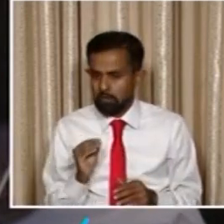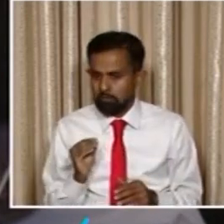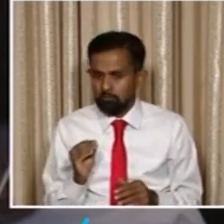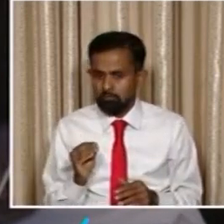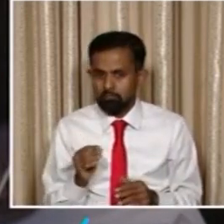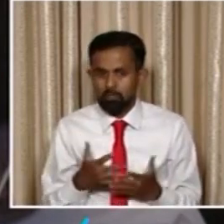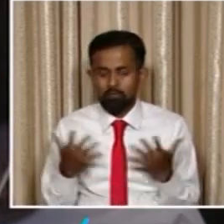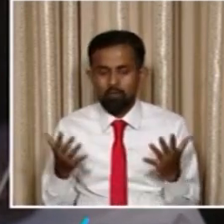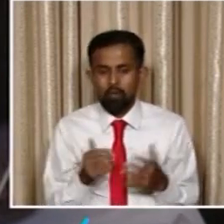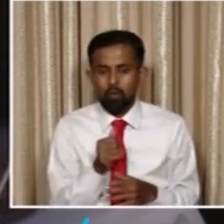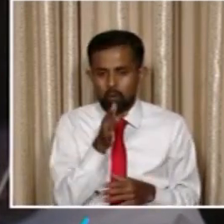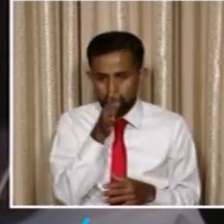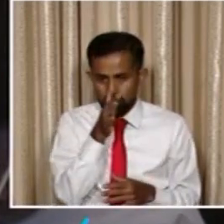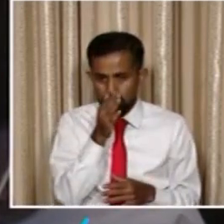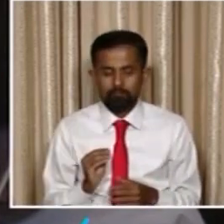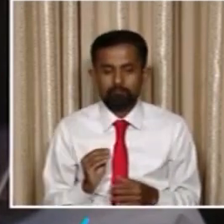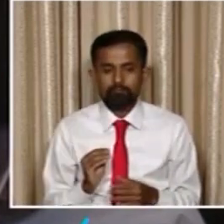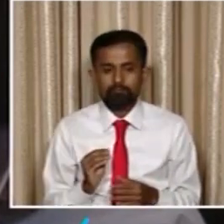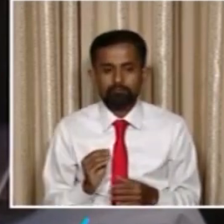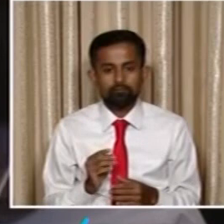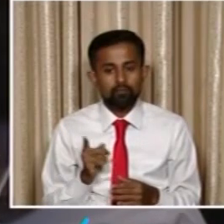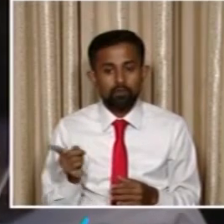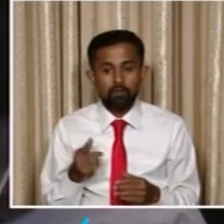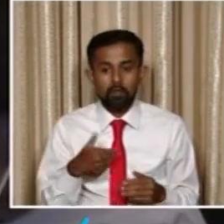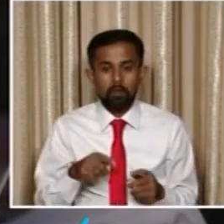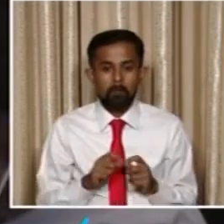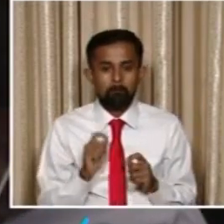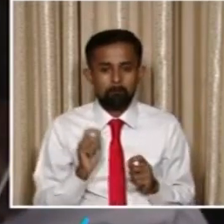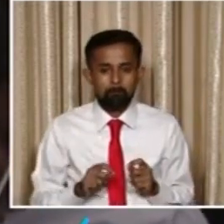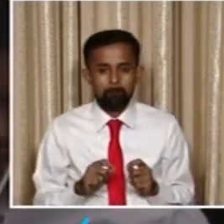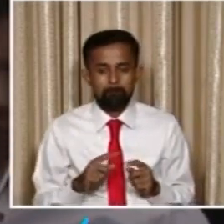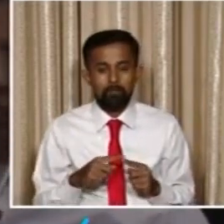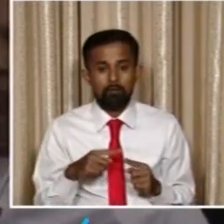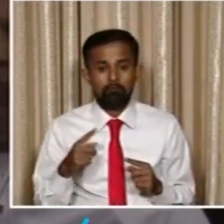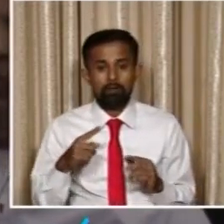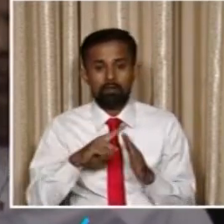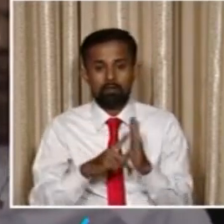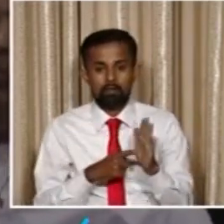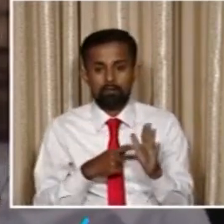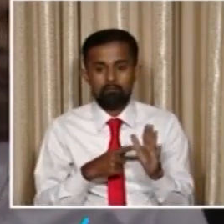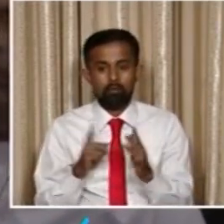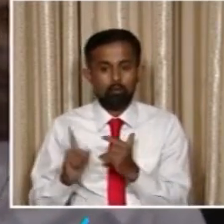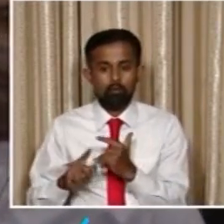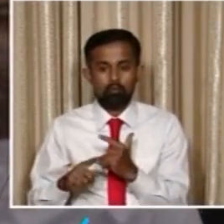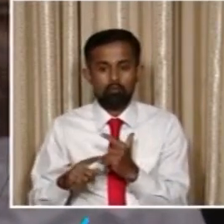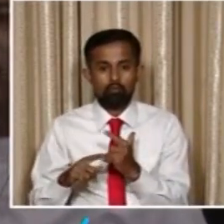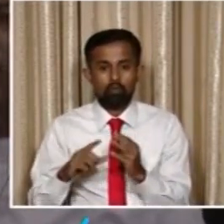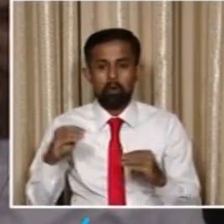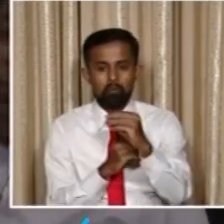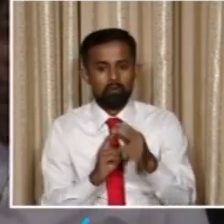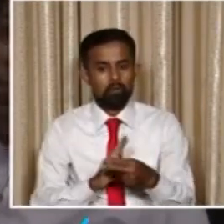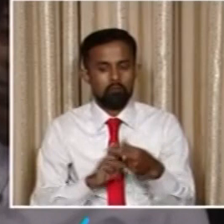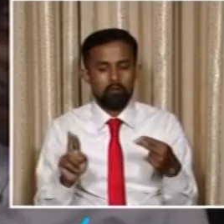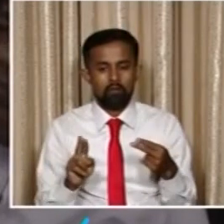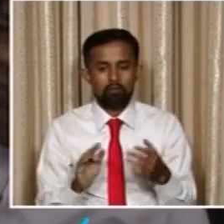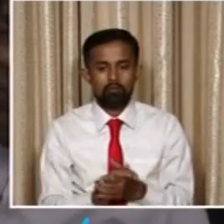කිසි විශාල දූෂණ වංචා සිද්ධ කරනවා නම් ඒ ක්‍රිකට් පාලක මණ්ඩලය වෙනුවට ජයන්ත ධර්මදාස වෙනුවට උපාලි ධර්මදාසව ගේන්න නම් හදන්නේ ඒක කරන්න